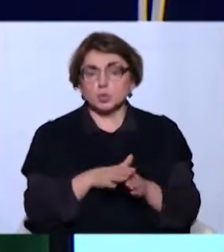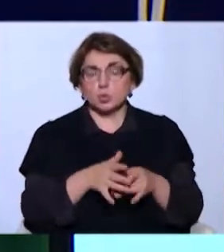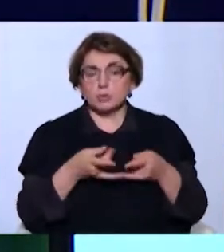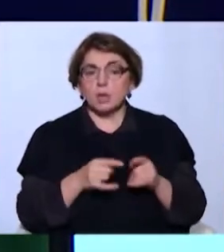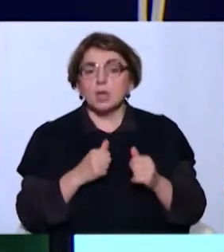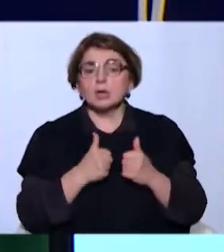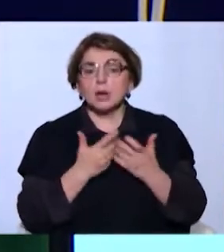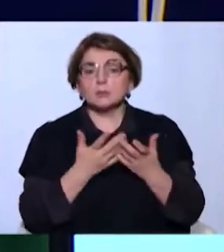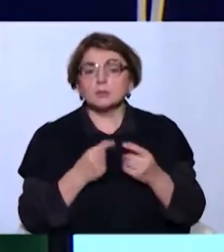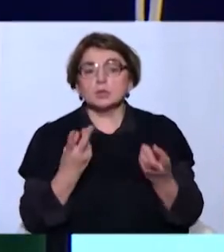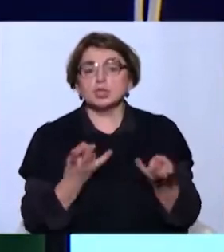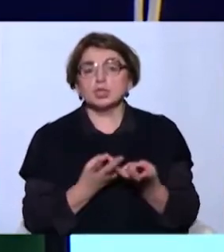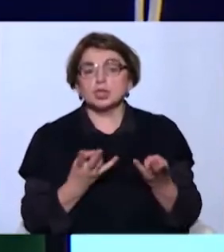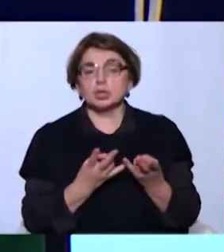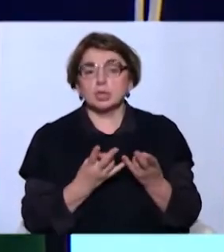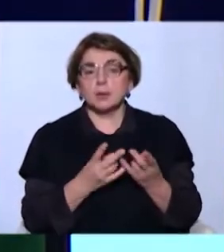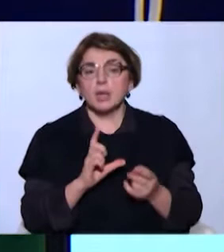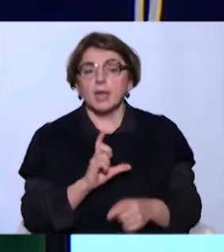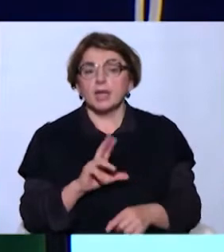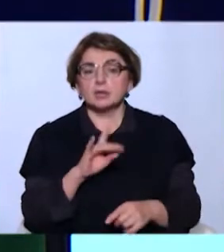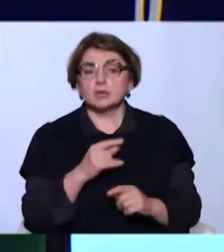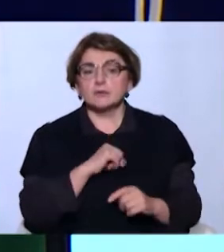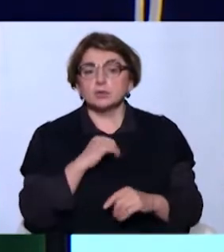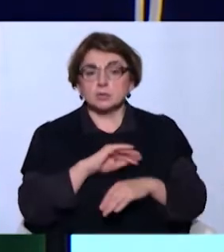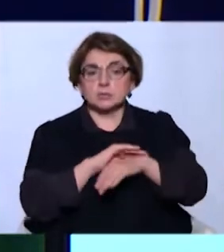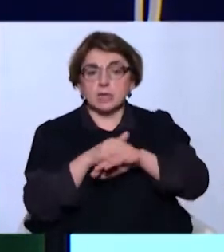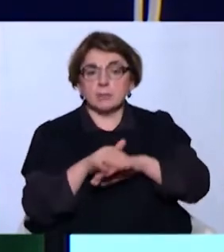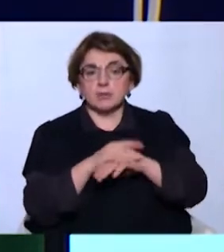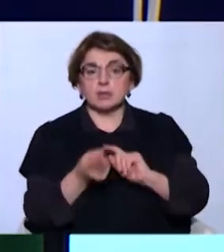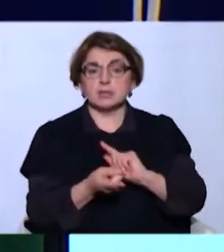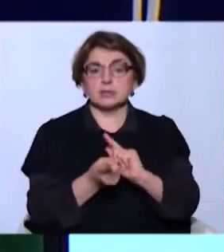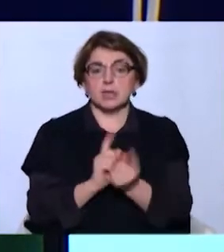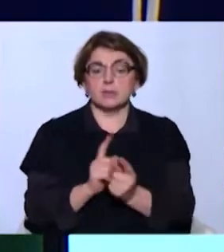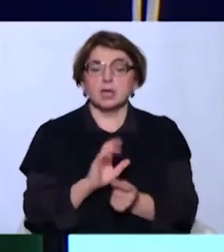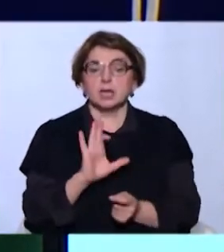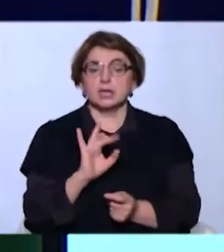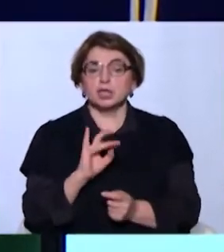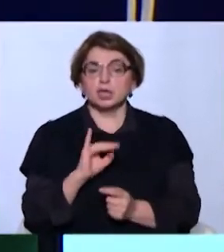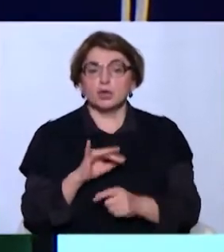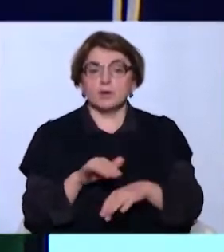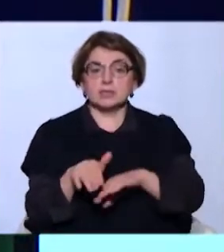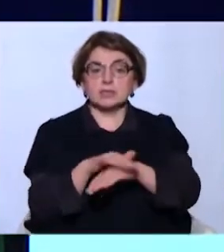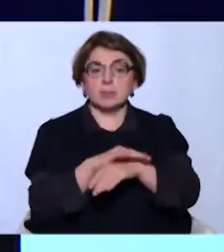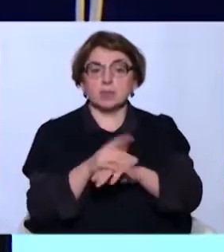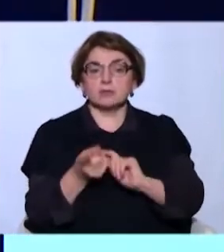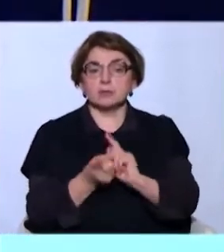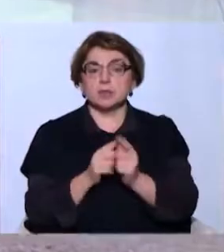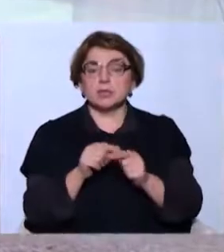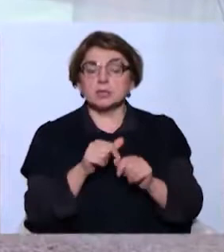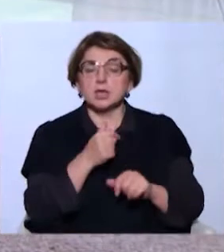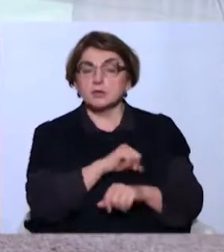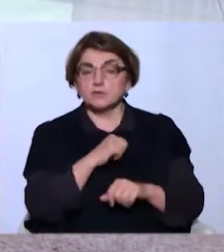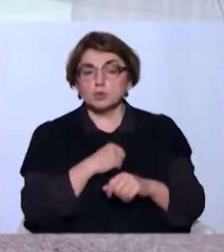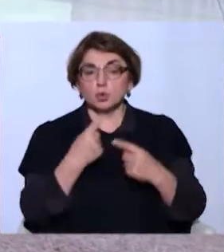გაიზარდოს, რამდენჯერმე ჭირდება ქიტინოვანი საფარველის გამოცვლა. ქიტინოვანი საფარველი ორგანიზმს ძალიან კარგად